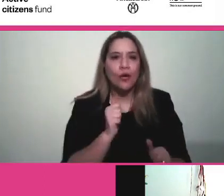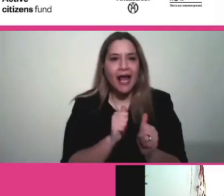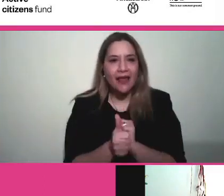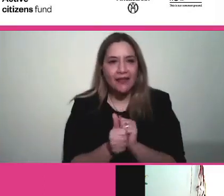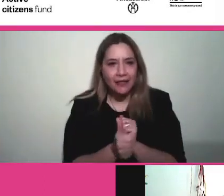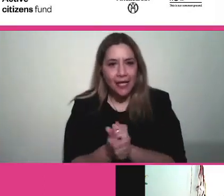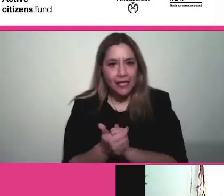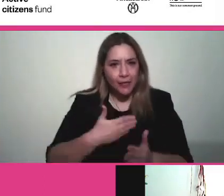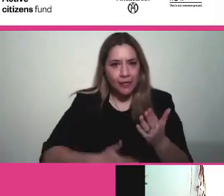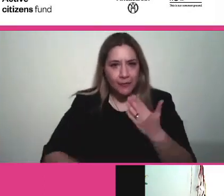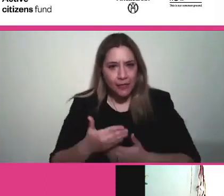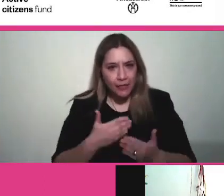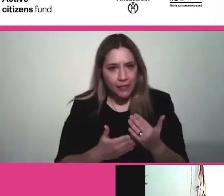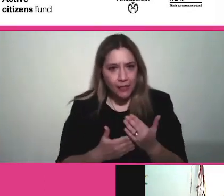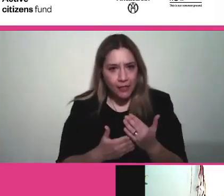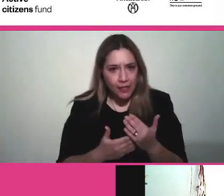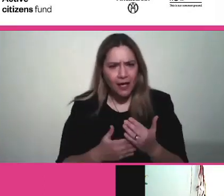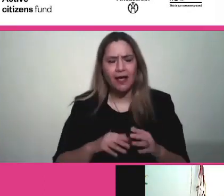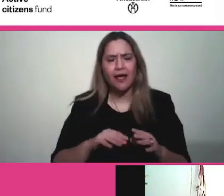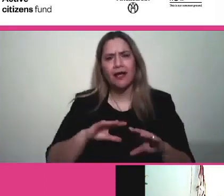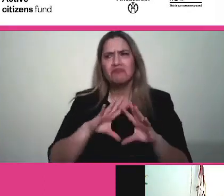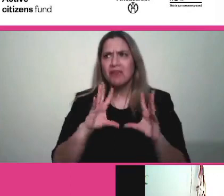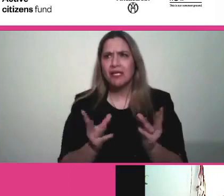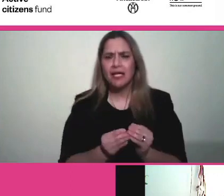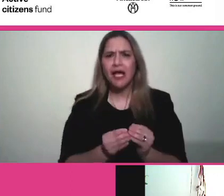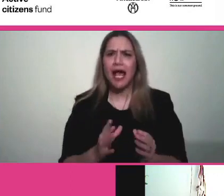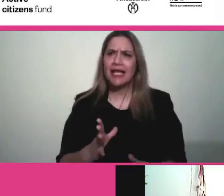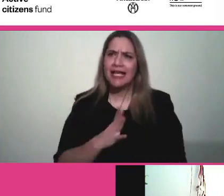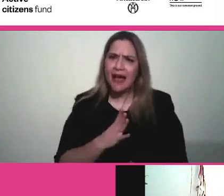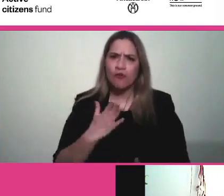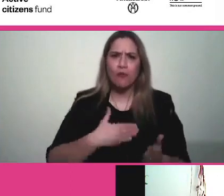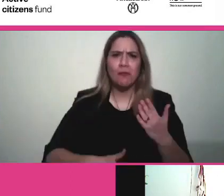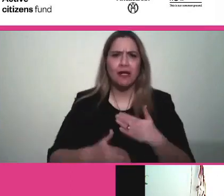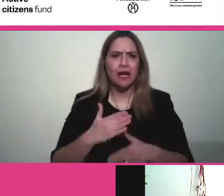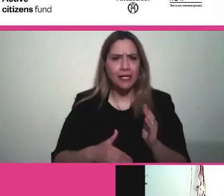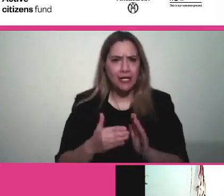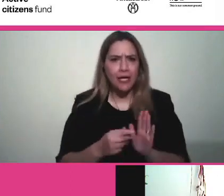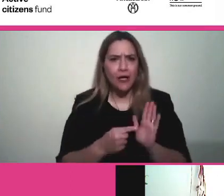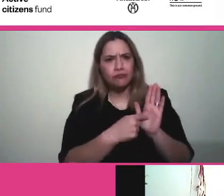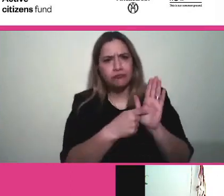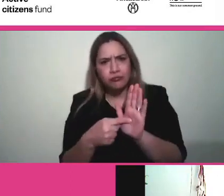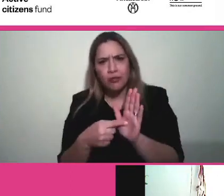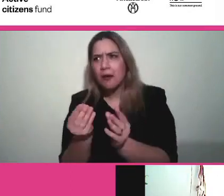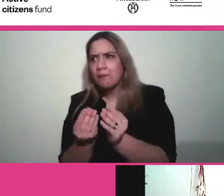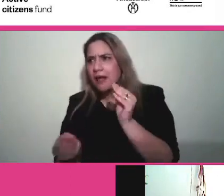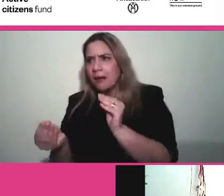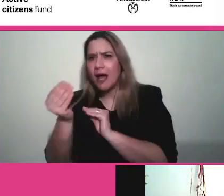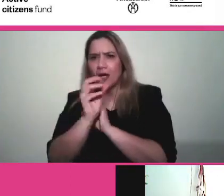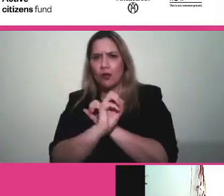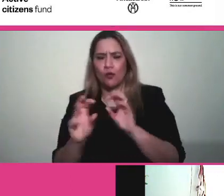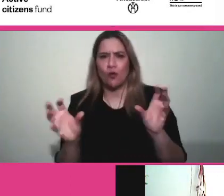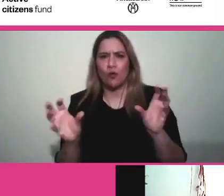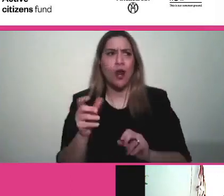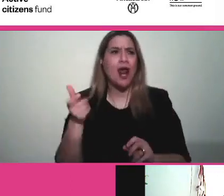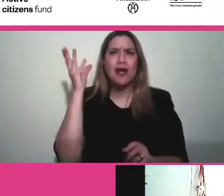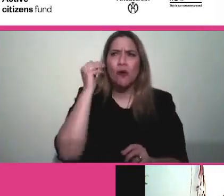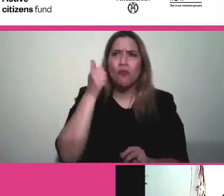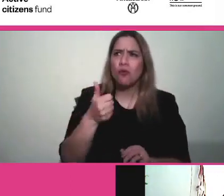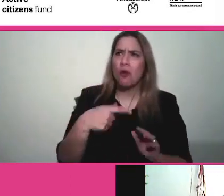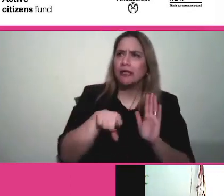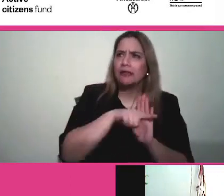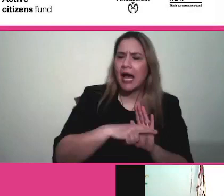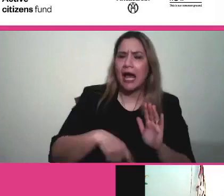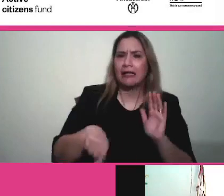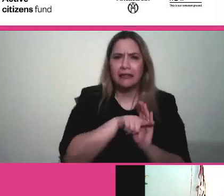αναπηρία και γενικά οι άνθρωποι με αναπηρία να ακούγονται λίγο παραπάνω, όχι για τα αρνητικά, όχι για τις δυσκολίες